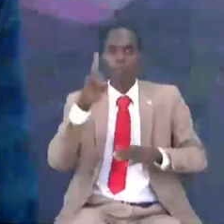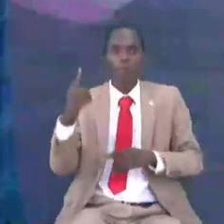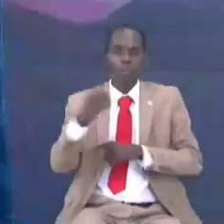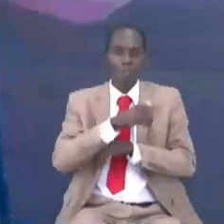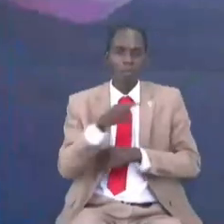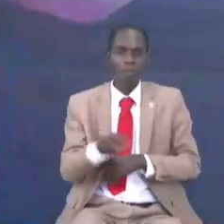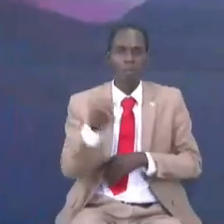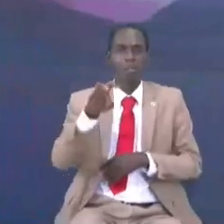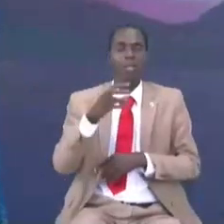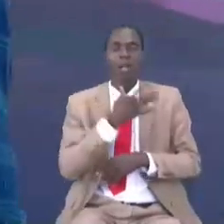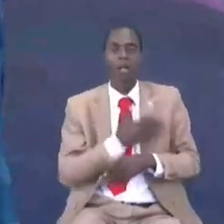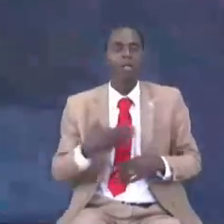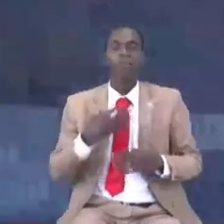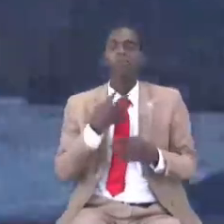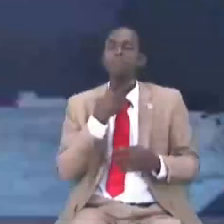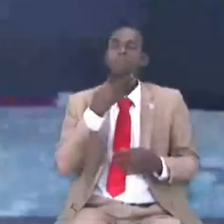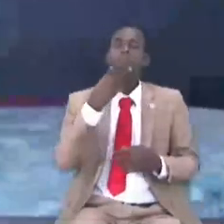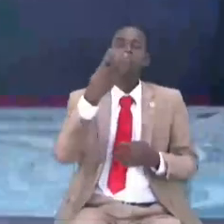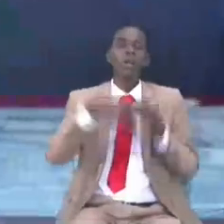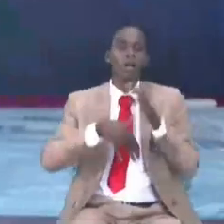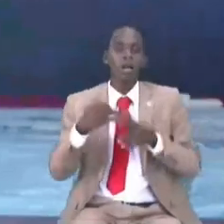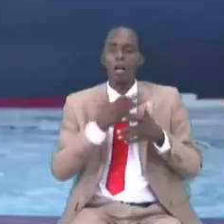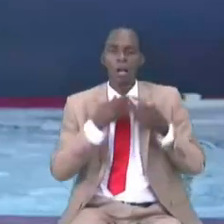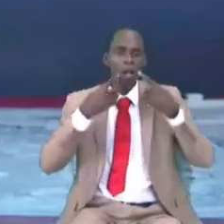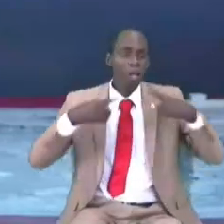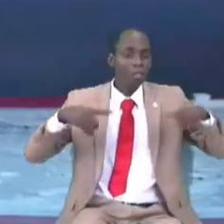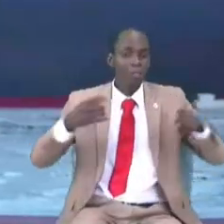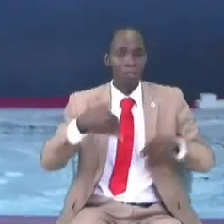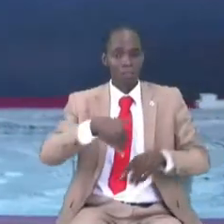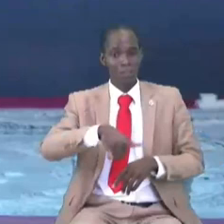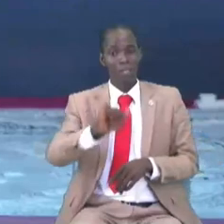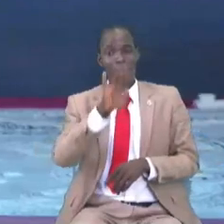40 jours et Ninive est détruite.